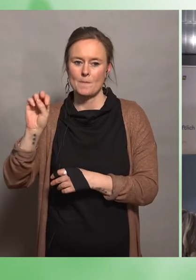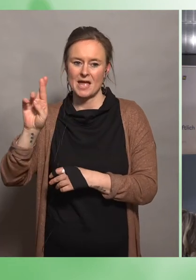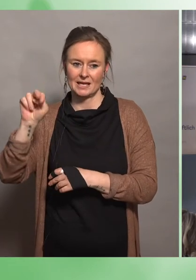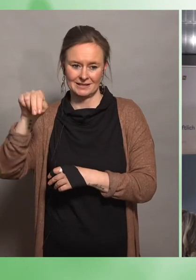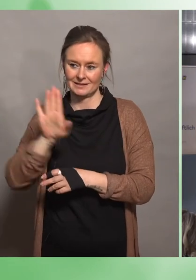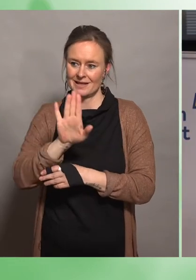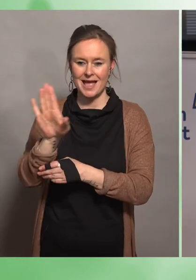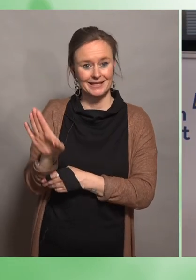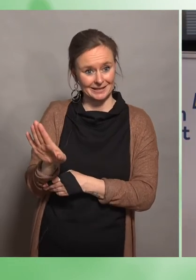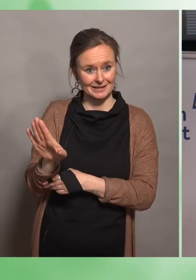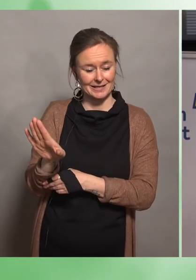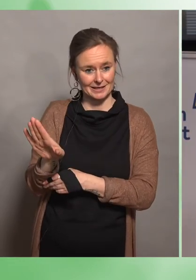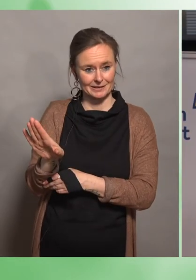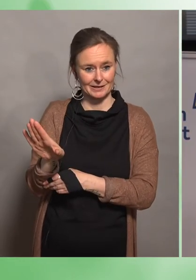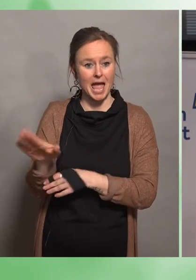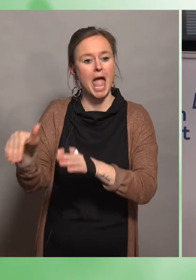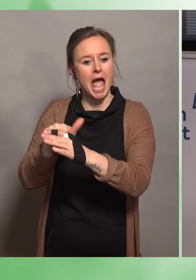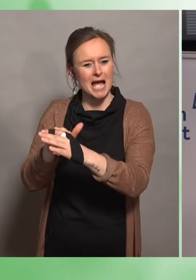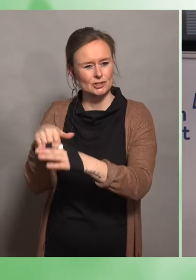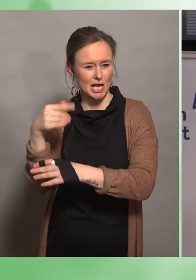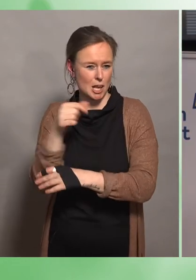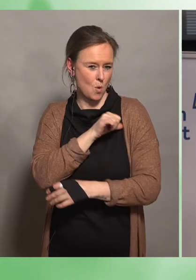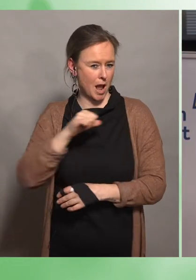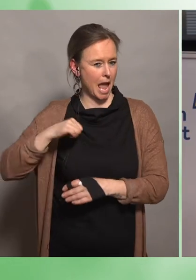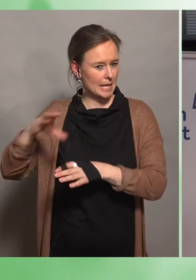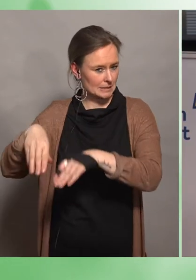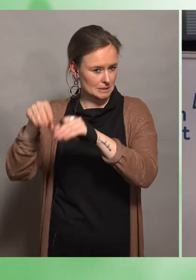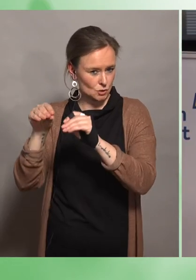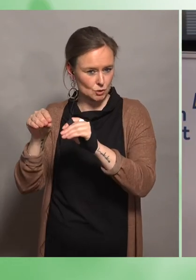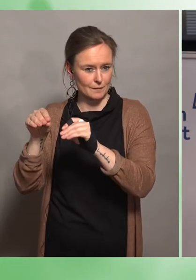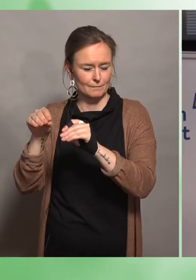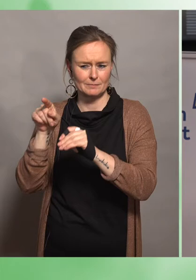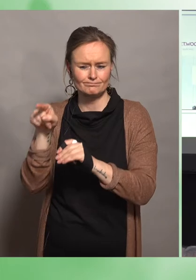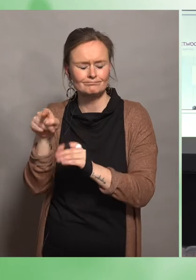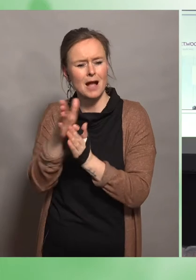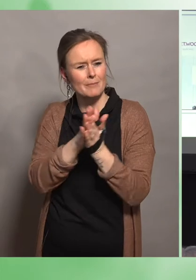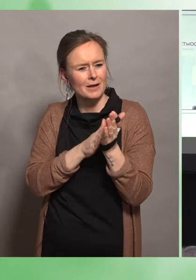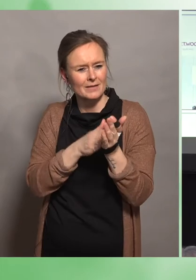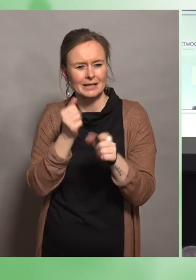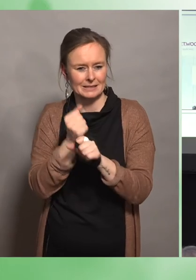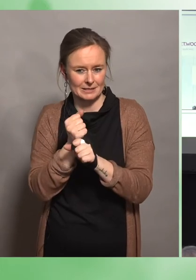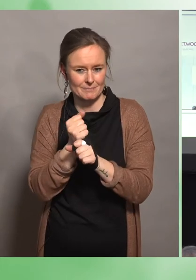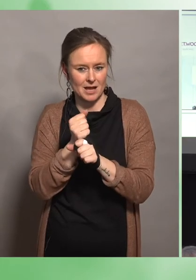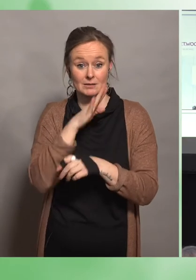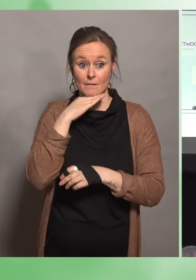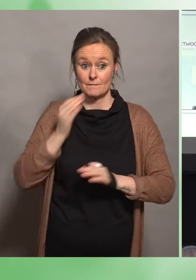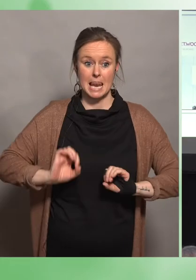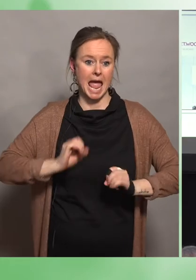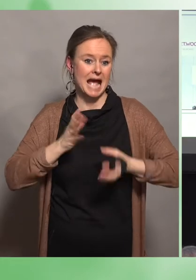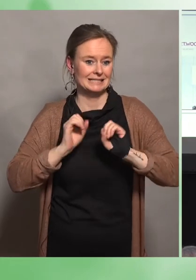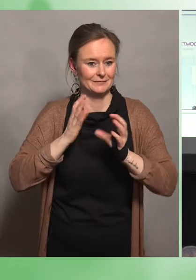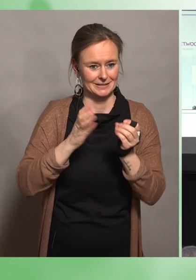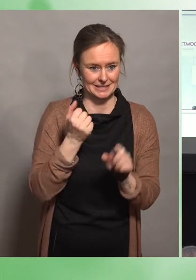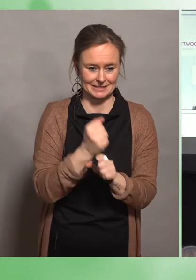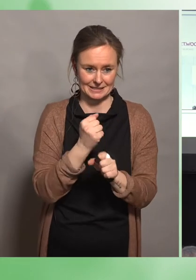geschaffen worden, das haben wir vorhin gehört. Was haben denn Sie da konkret dann gemacht von Anfang an? Wir haben sehr viele Aktivitäten gesetzt. Ein paar habe ich